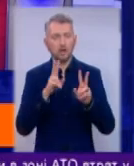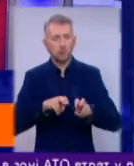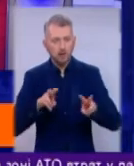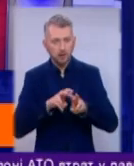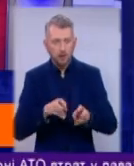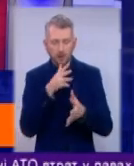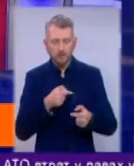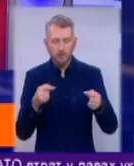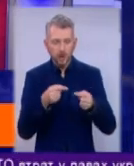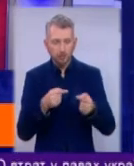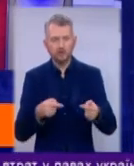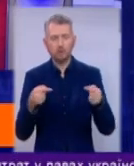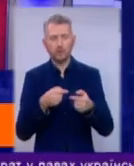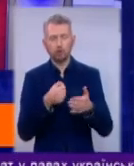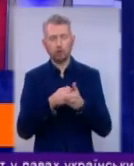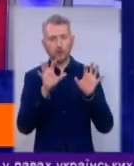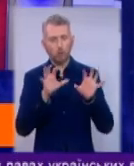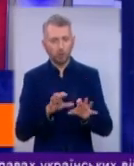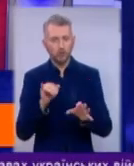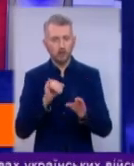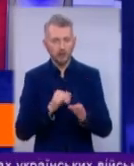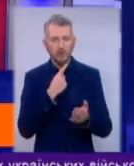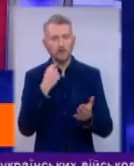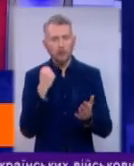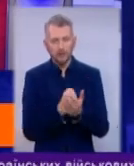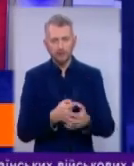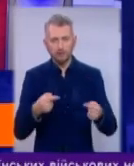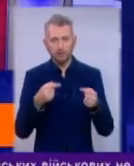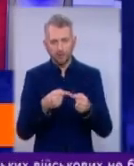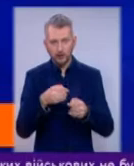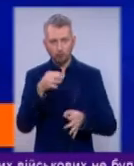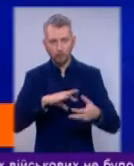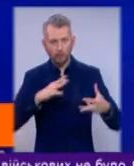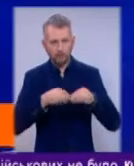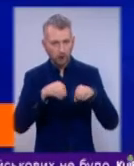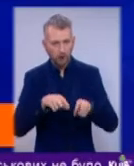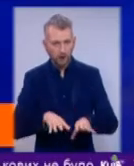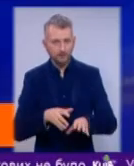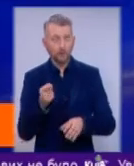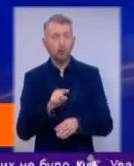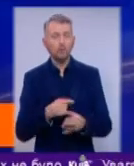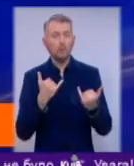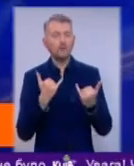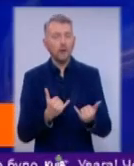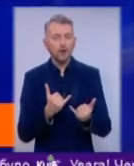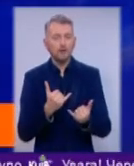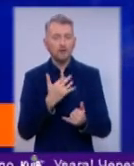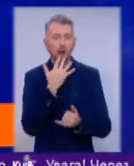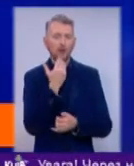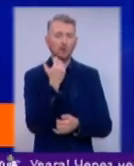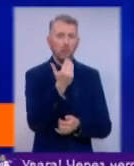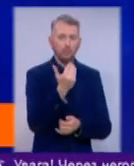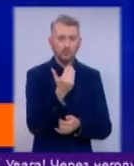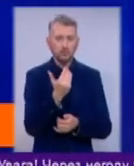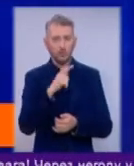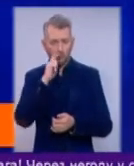вчасно, відповідно до закону, і виносити відповідні судові вироки. Саме тому зараз зовнішній і внутрішній